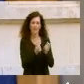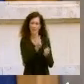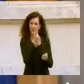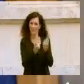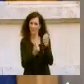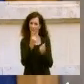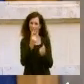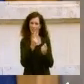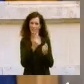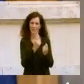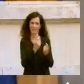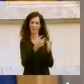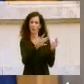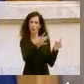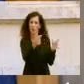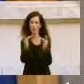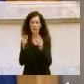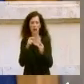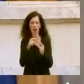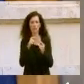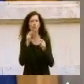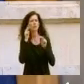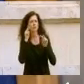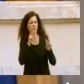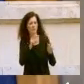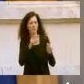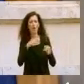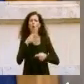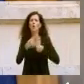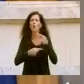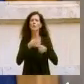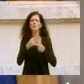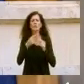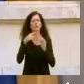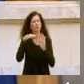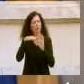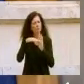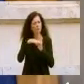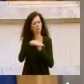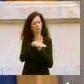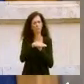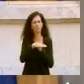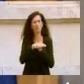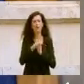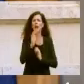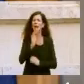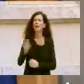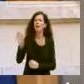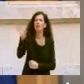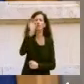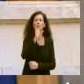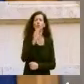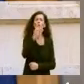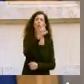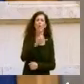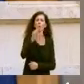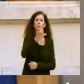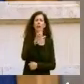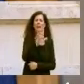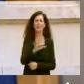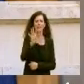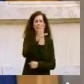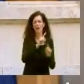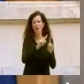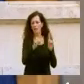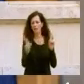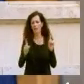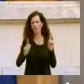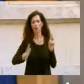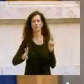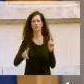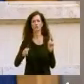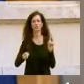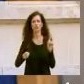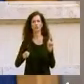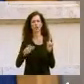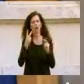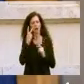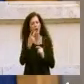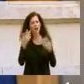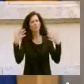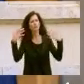è in costante diminuzione in tutte le regioni dalla lombardia alla sicilia questo naturalmente